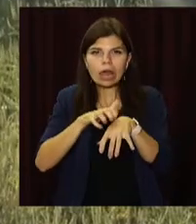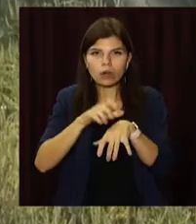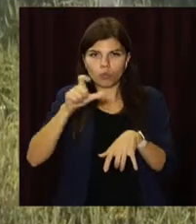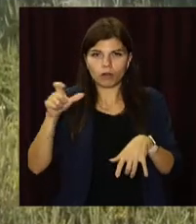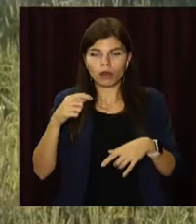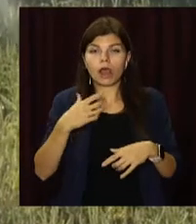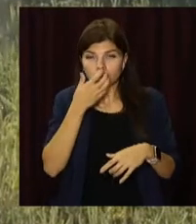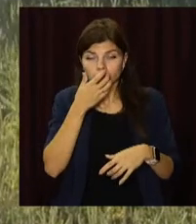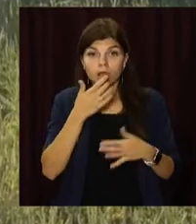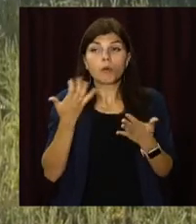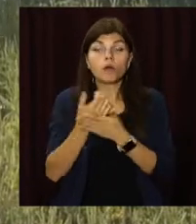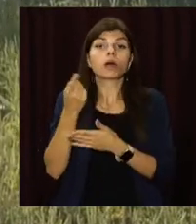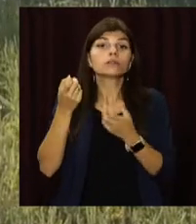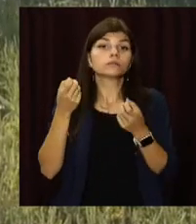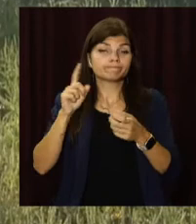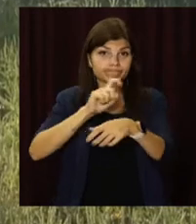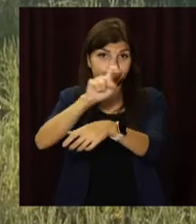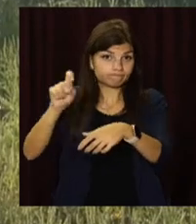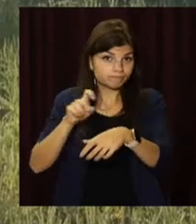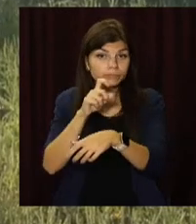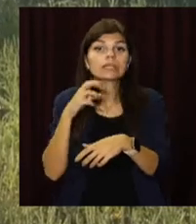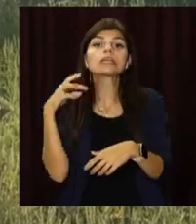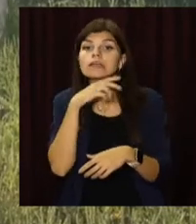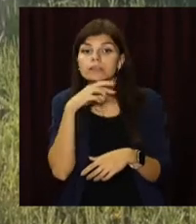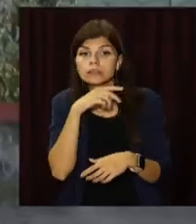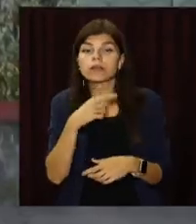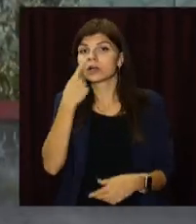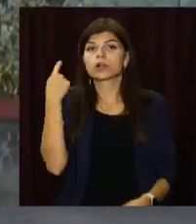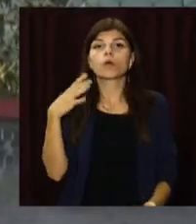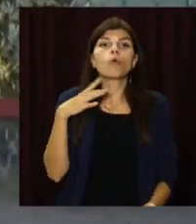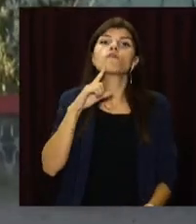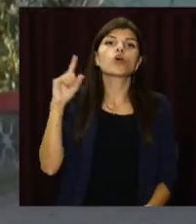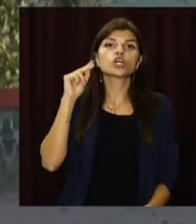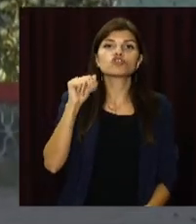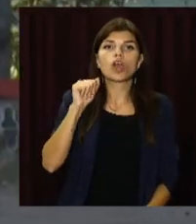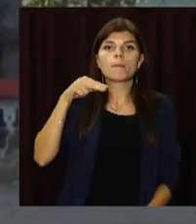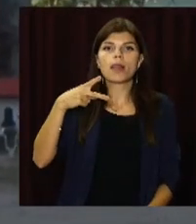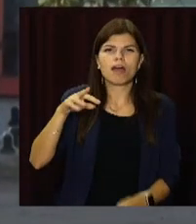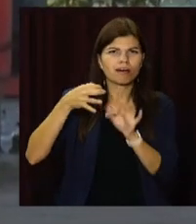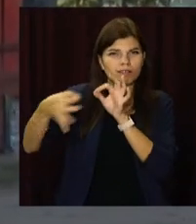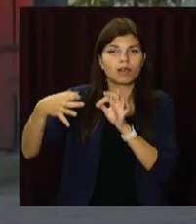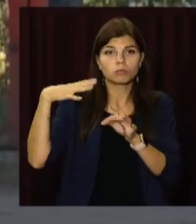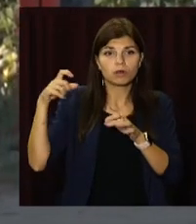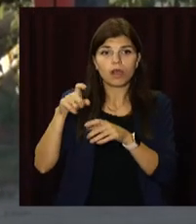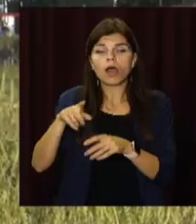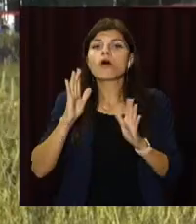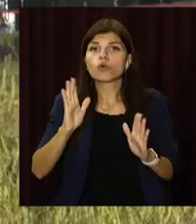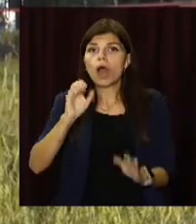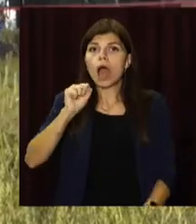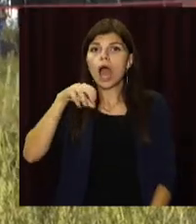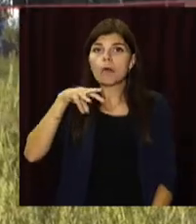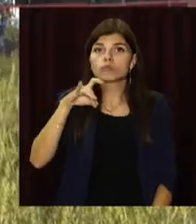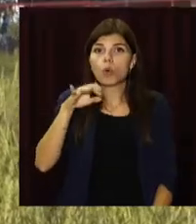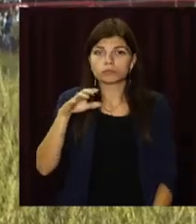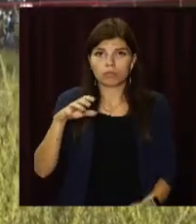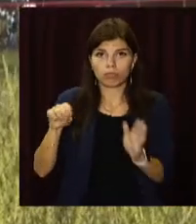рослину оприскують хімічним препаратом. Його випробовували торік у чаплях. Експерти кажуть, від хімікату гине лише амброзія. А